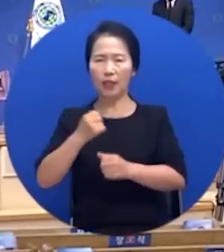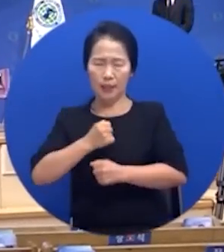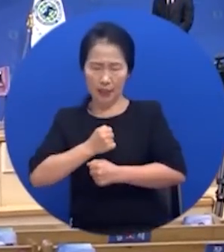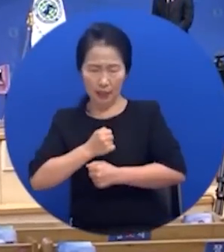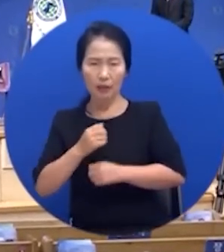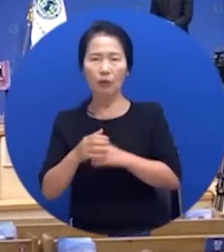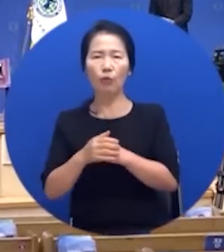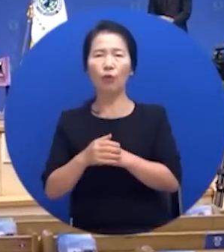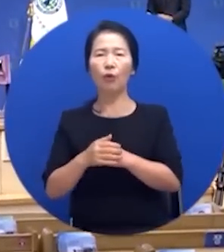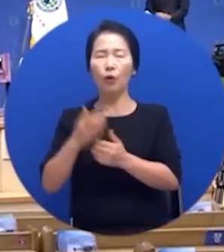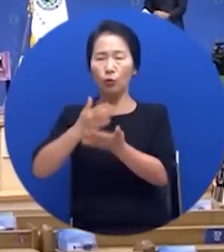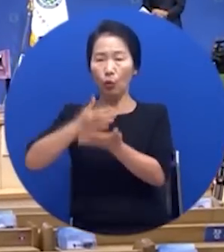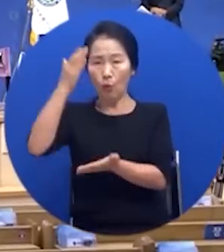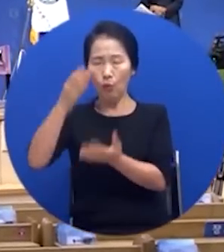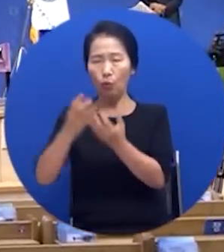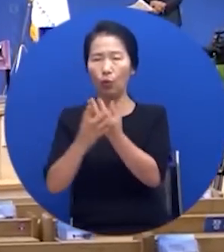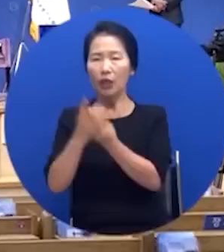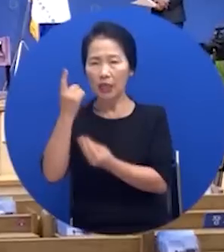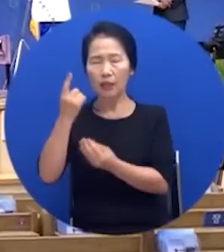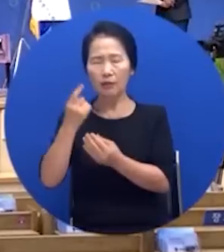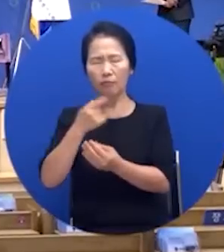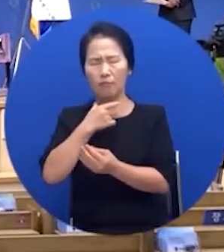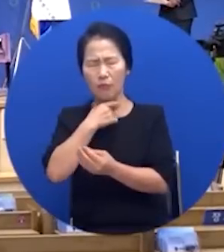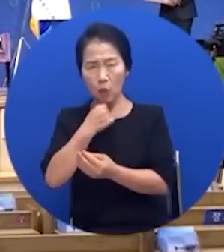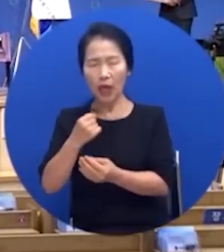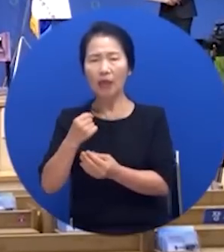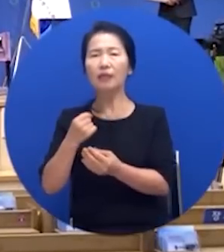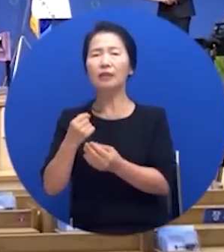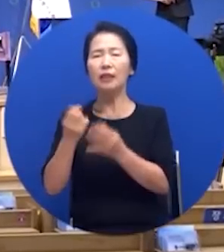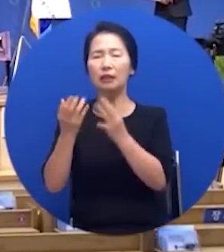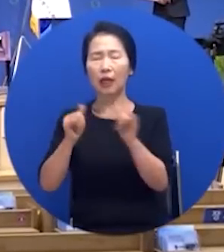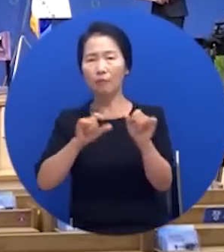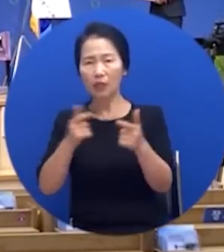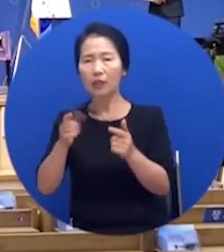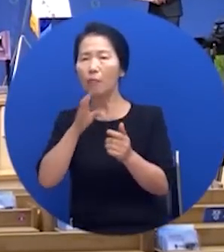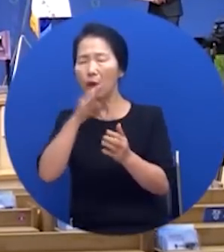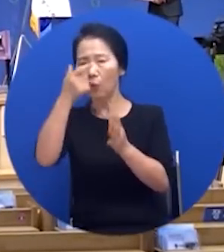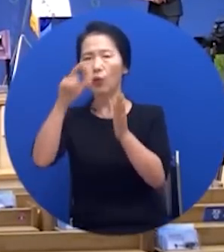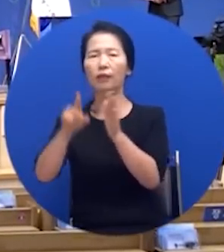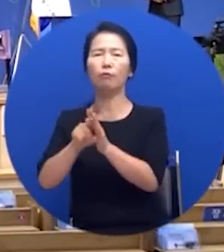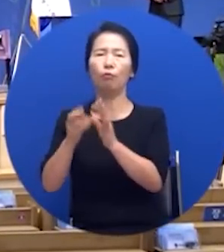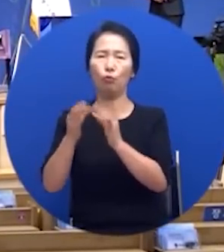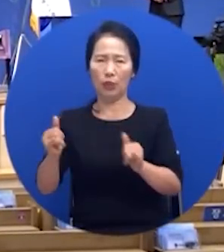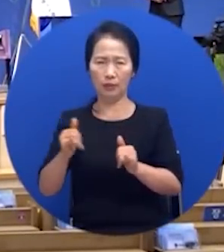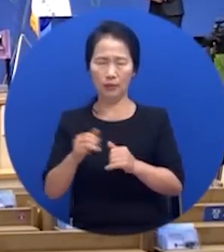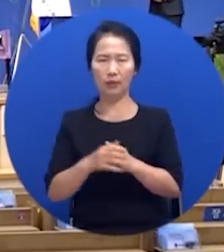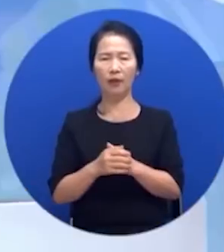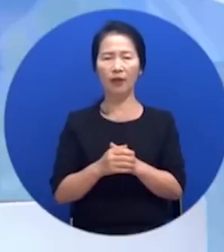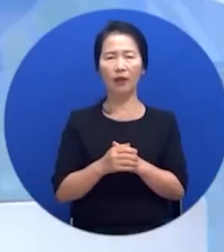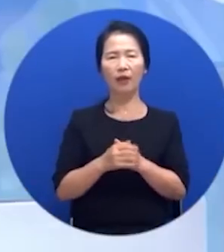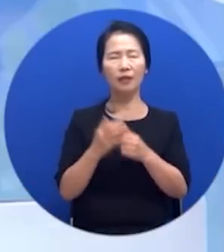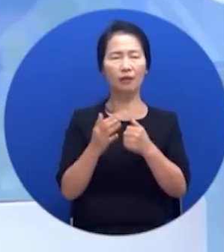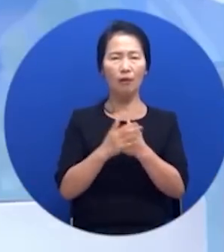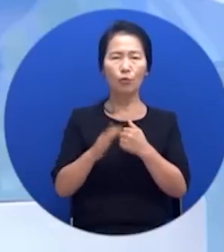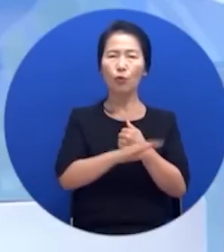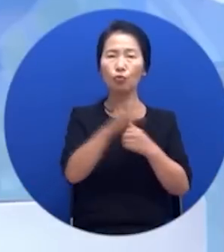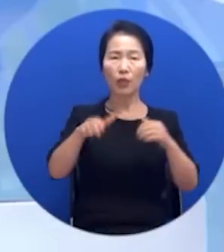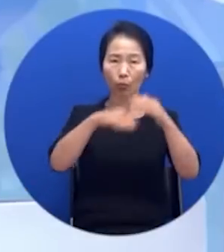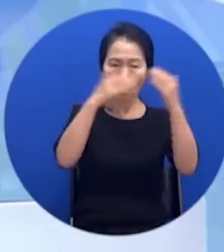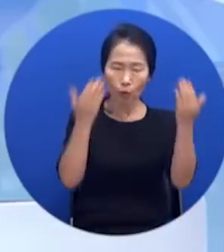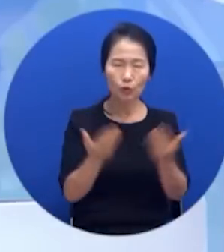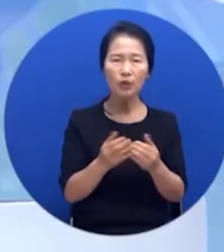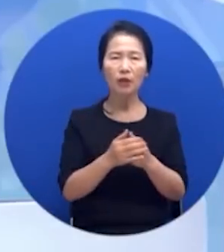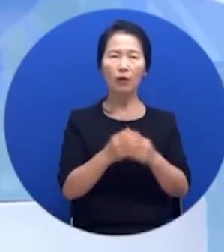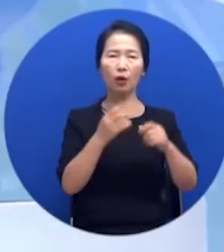남북한의 평화적 통일을 염원하는 사람들이 이 땅의 그리스도인들입니다. 그러므로 우리 모두는